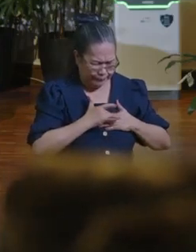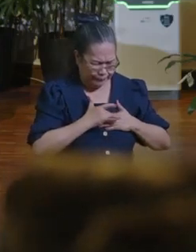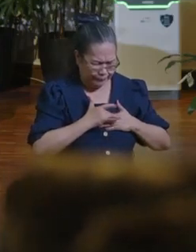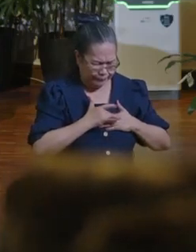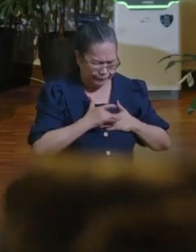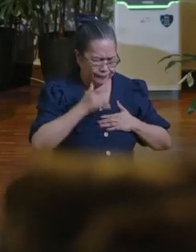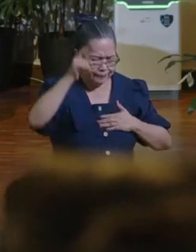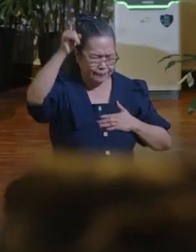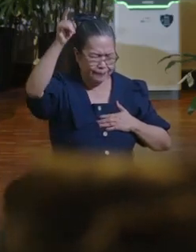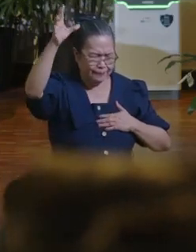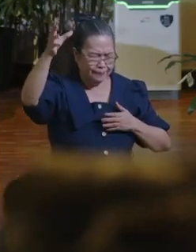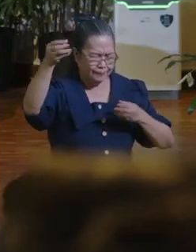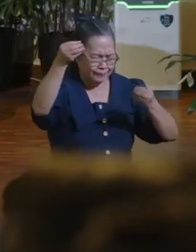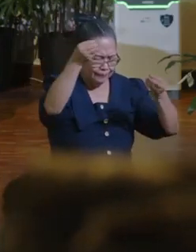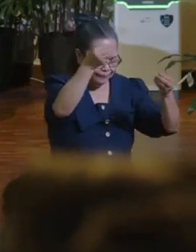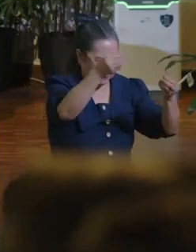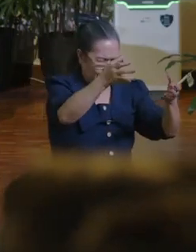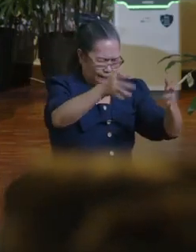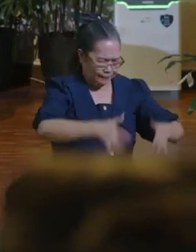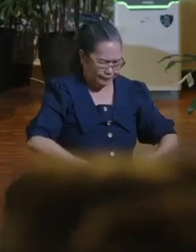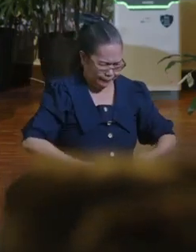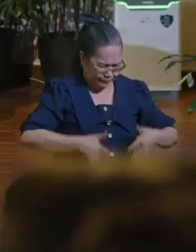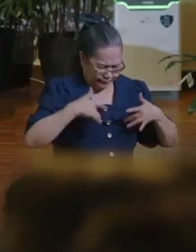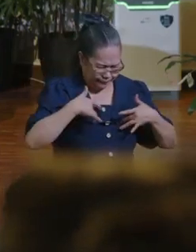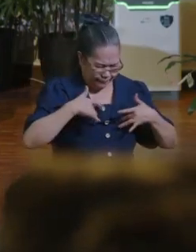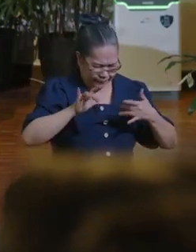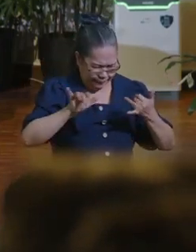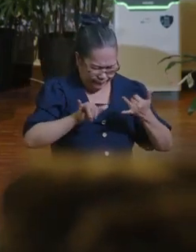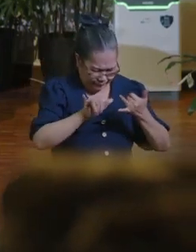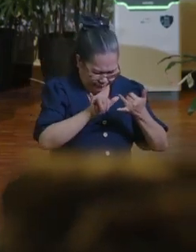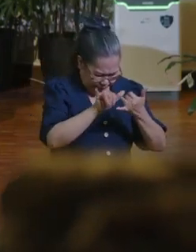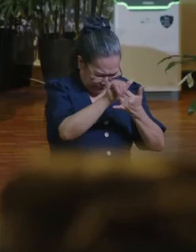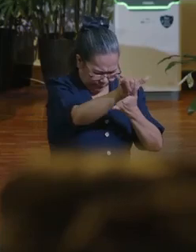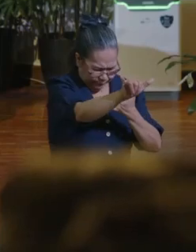at bigyan niyo siya ng buhay.